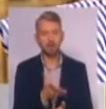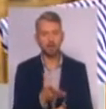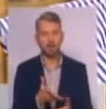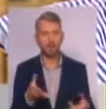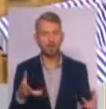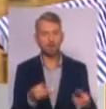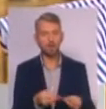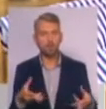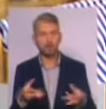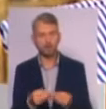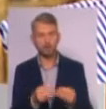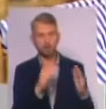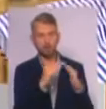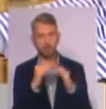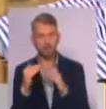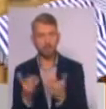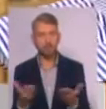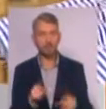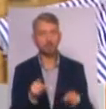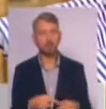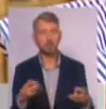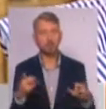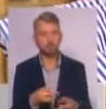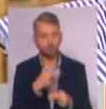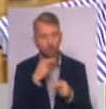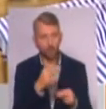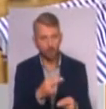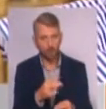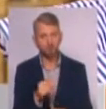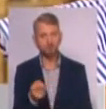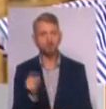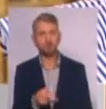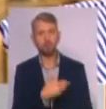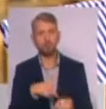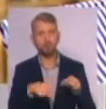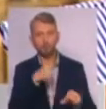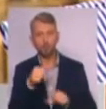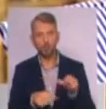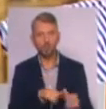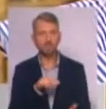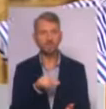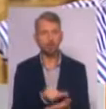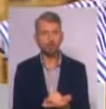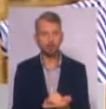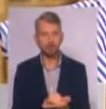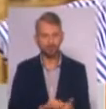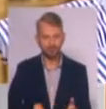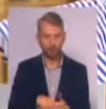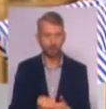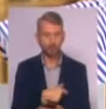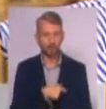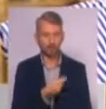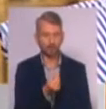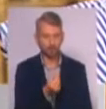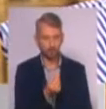кооперативних будинків, які теж потребують уваги. І тому ми в цьому році встановлюємо з депутатського фонду, я